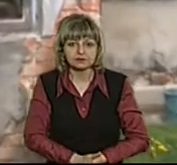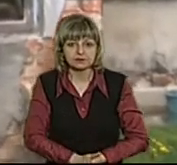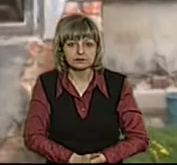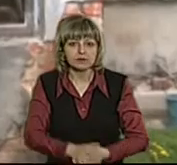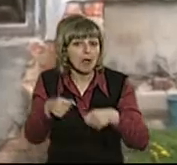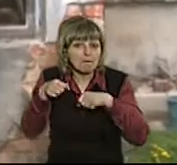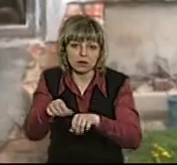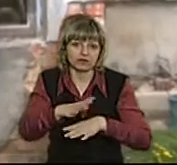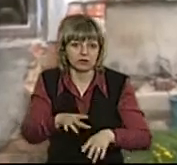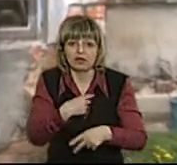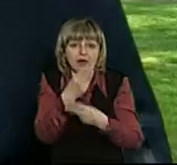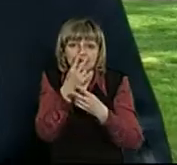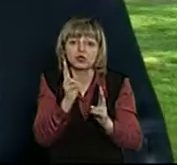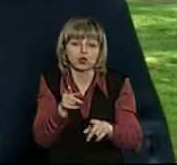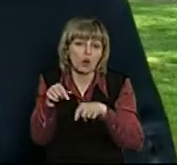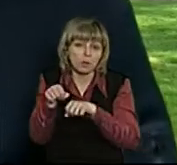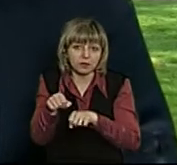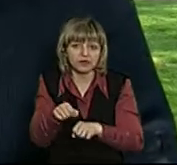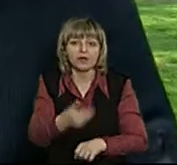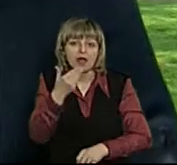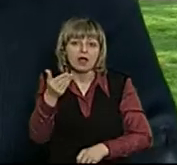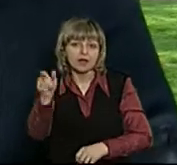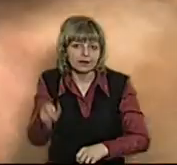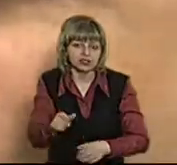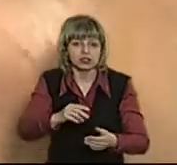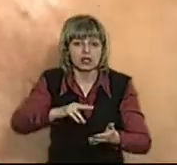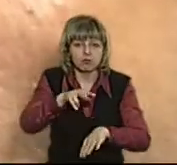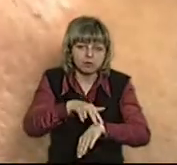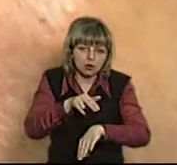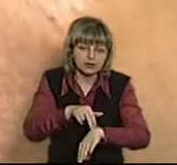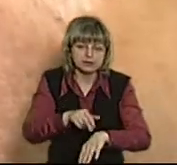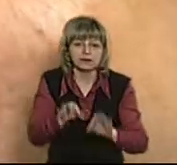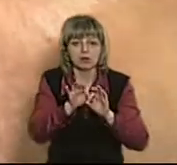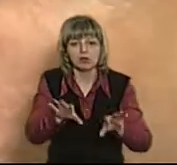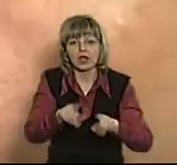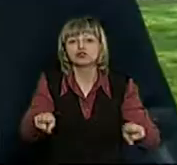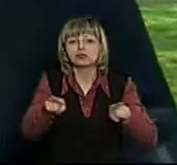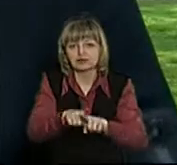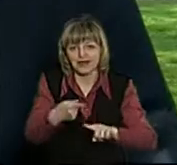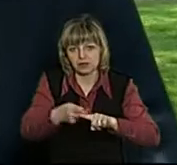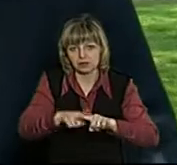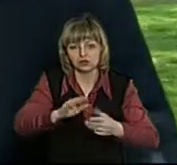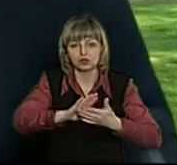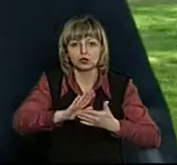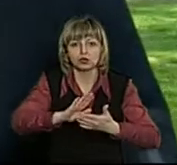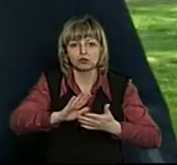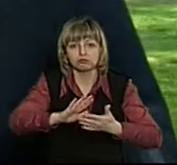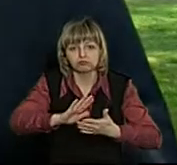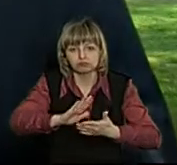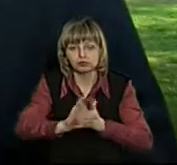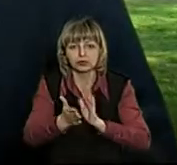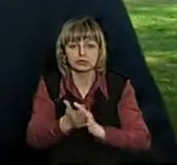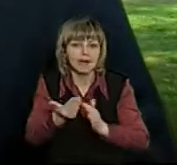Не бив його ніхто. Я не бачив його, хто бив. Речник поліції області Віктор Гомоль так прокоментував цю подію. Попередньо